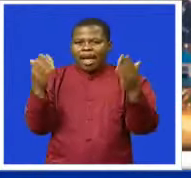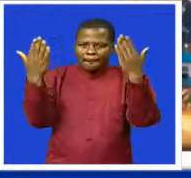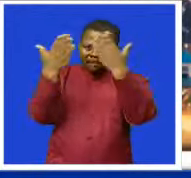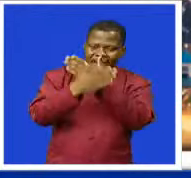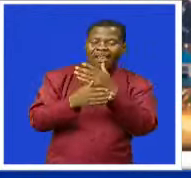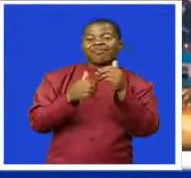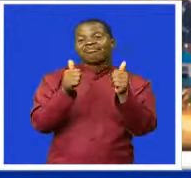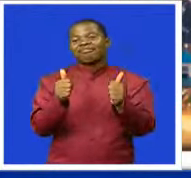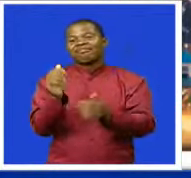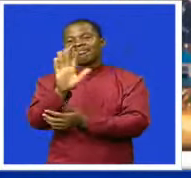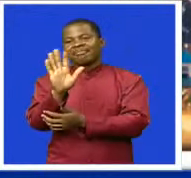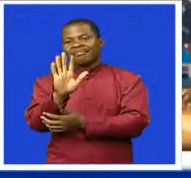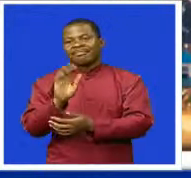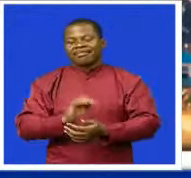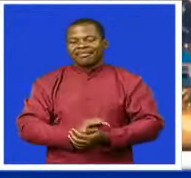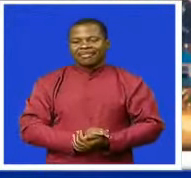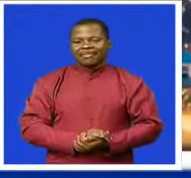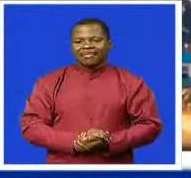lobuhle ngwane.